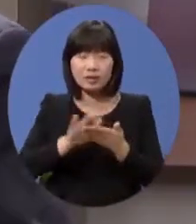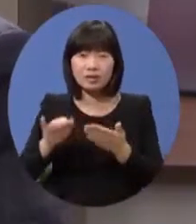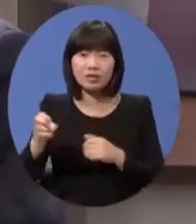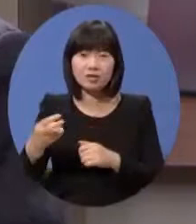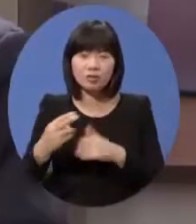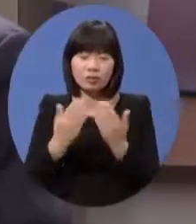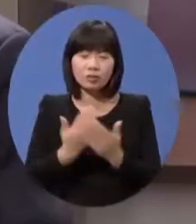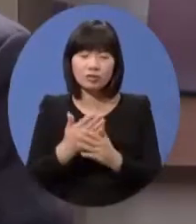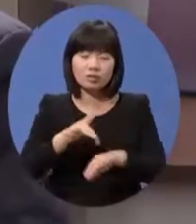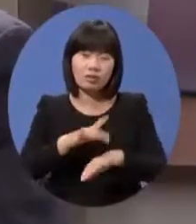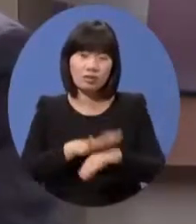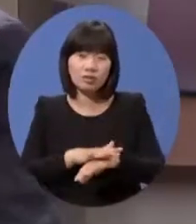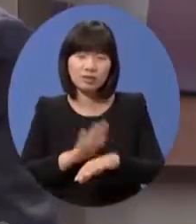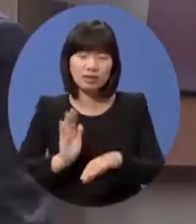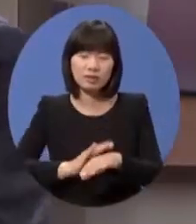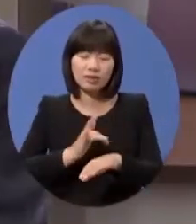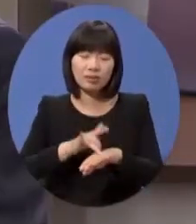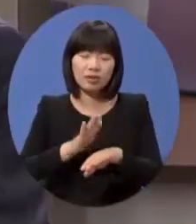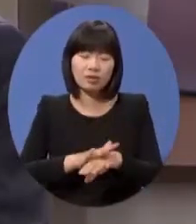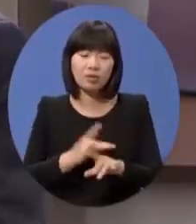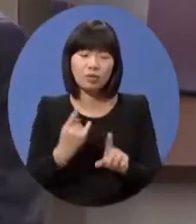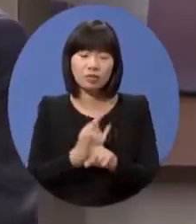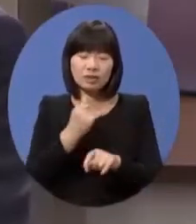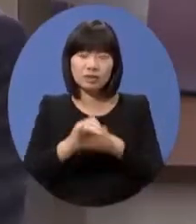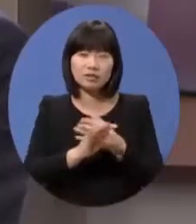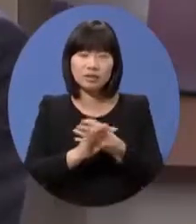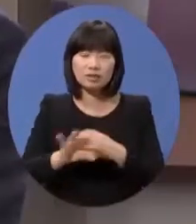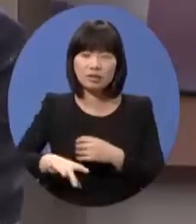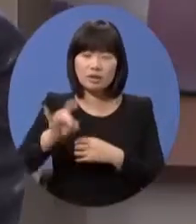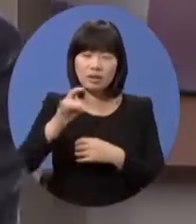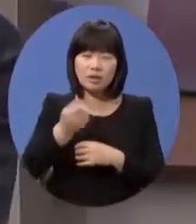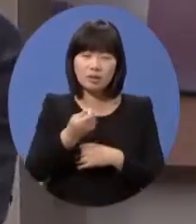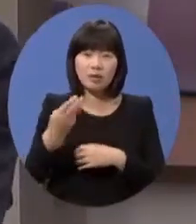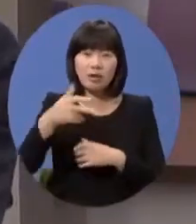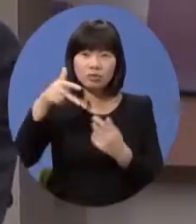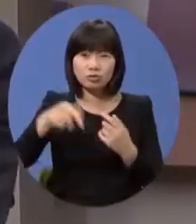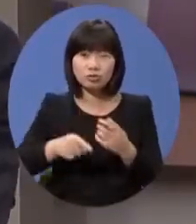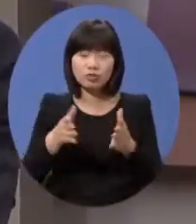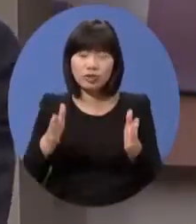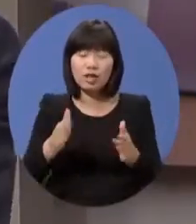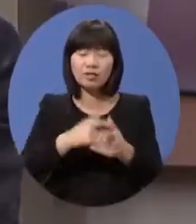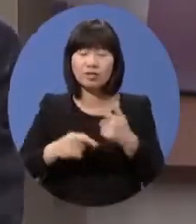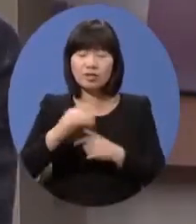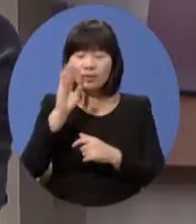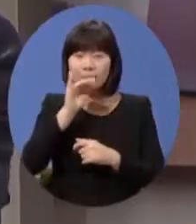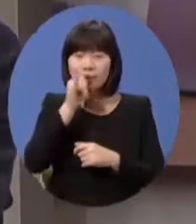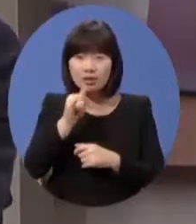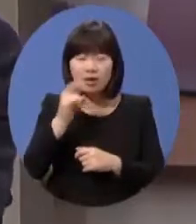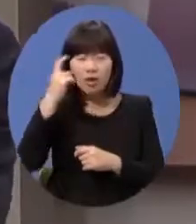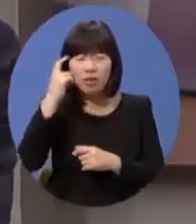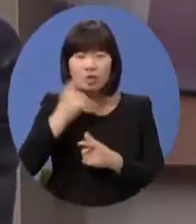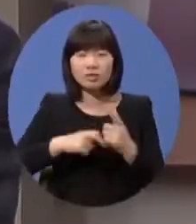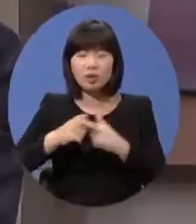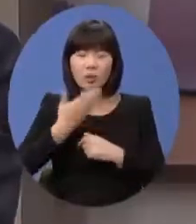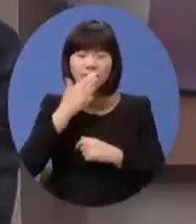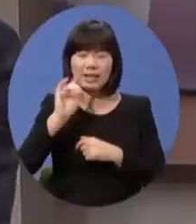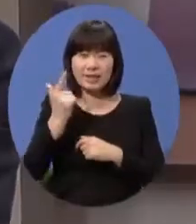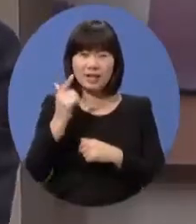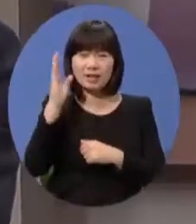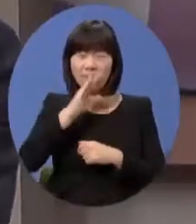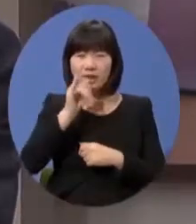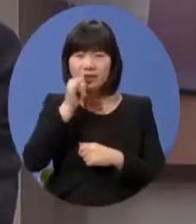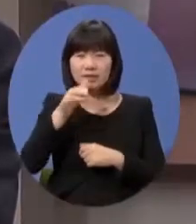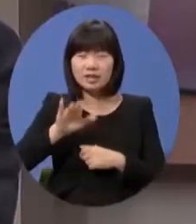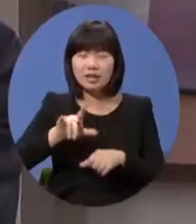네. 모든 버릇은요. 잘못된 버릇을 고치게 되면 처음에 몇 주간은 상태가 더 나빠집니다. 애가 더 안 먹고 더 나빠지는데 요 시기를